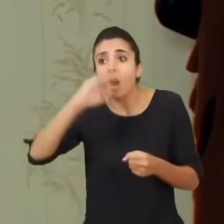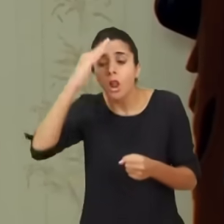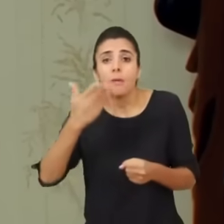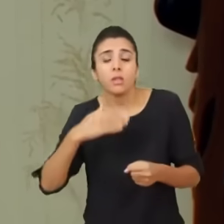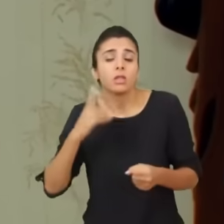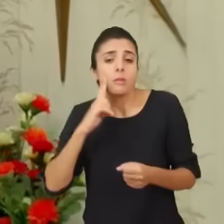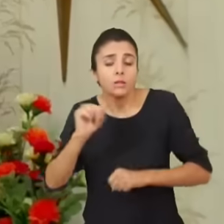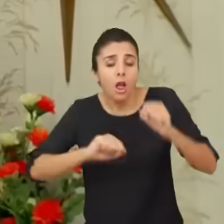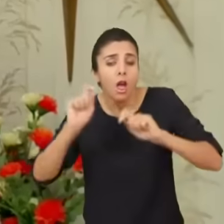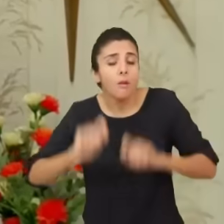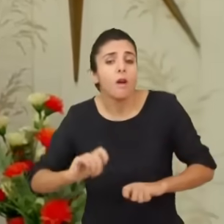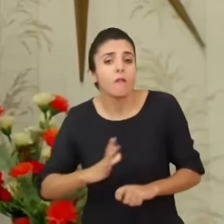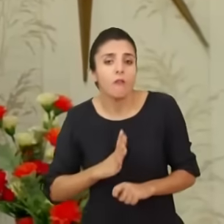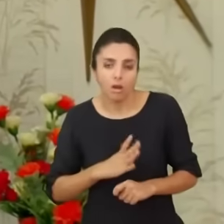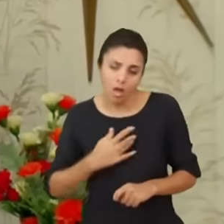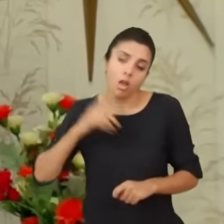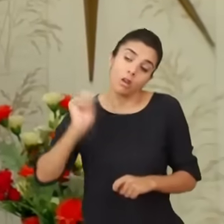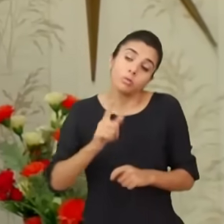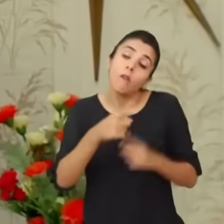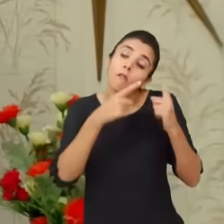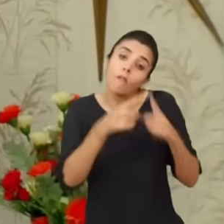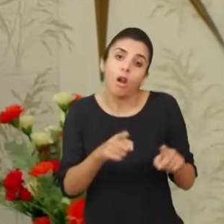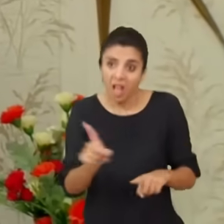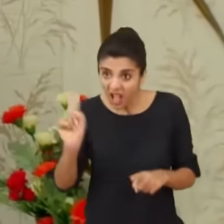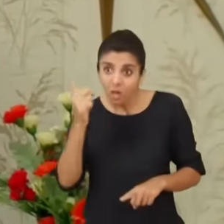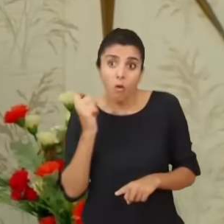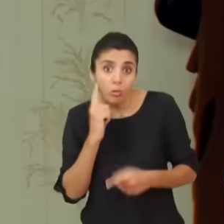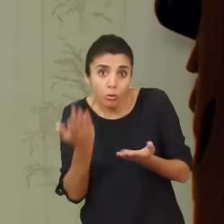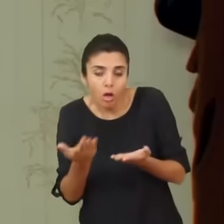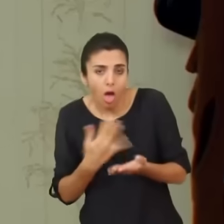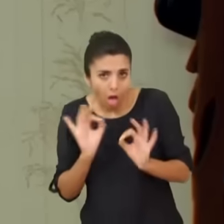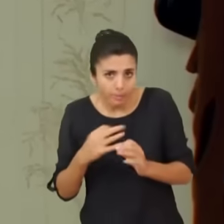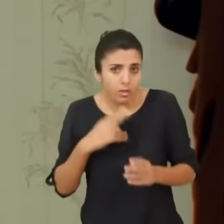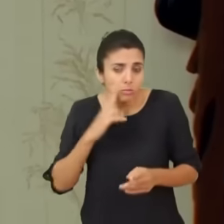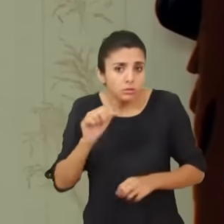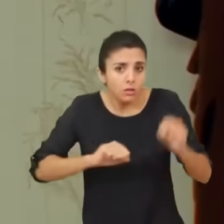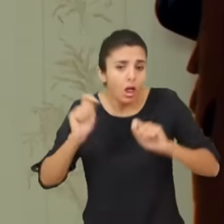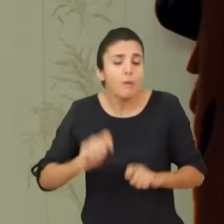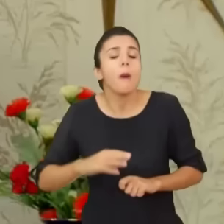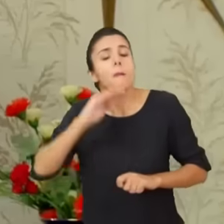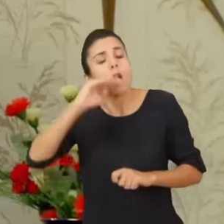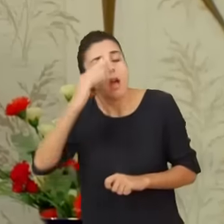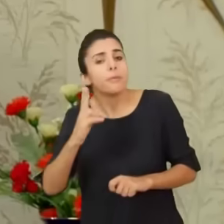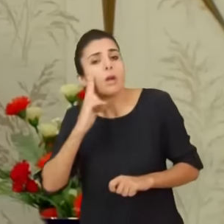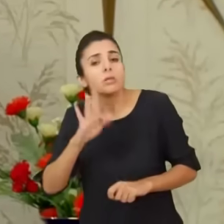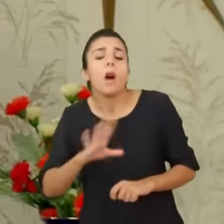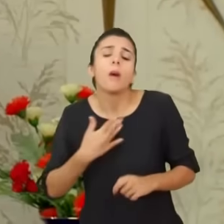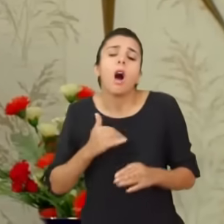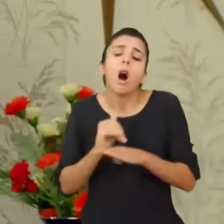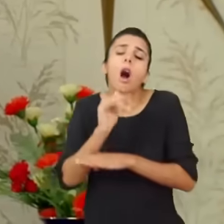temizliği yapmayacak mısın? Yapacağız herhalde Nazlıcığım. Ama sanki ilk defa duyuyorsun böyle bir şeyi. Allah Allah, bayram temizliği de yapacağız. Biz böyle